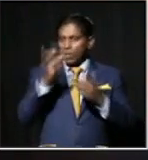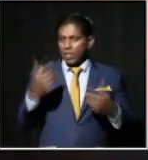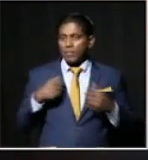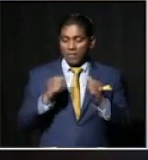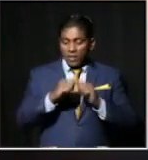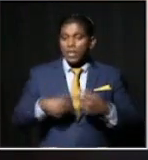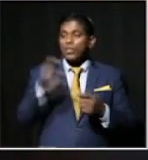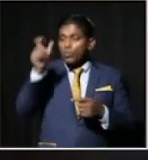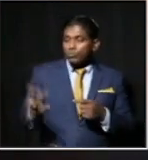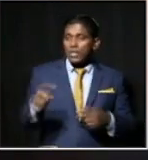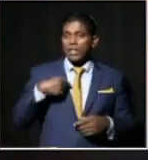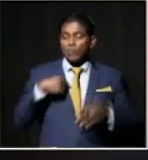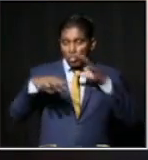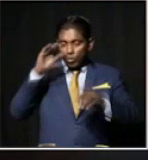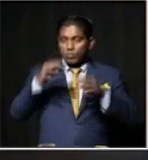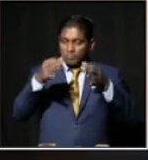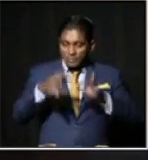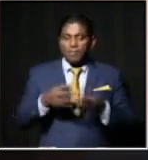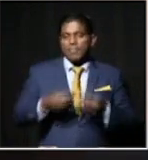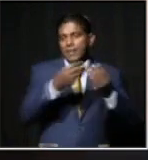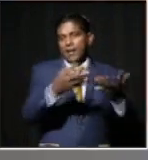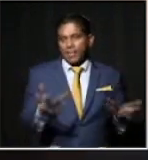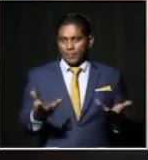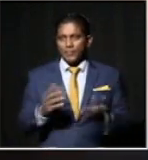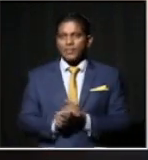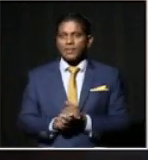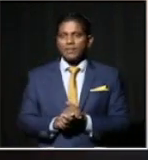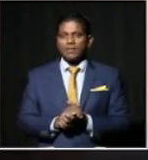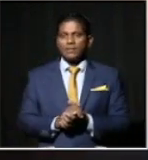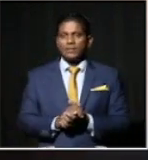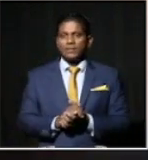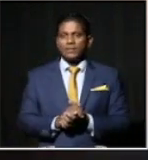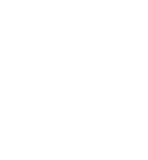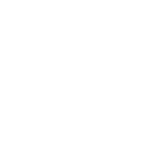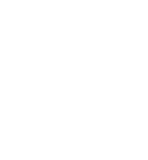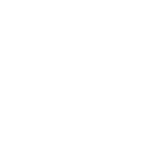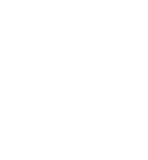ඉදිරිපත් වන කෙනා අදාළ තොරතුරු හරියට බාර දීලා නැහැ.